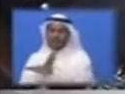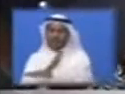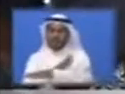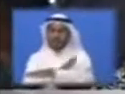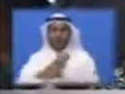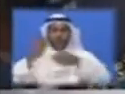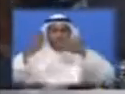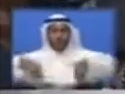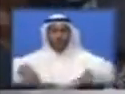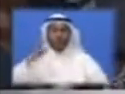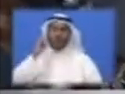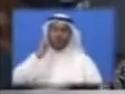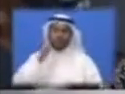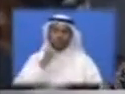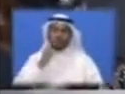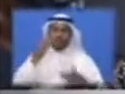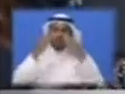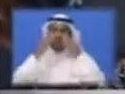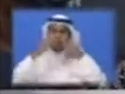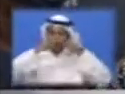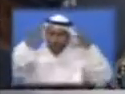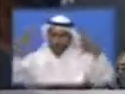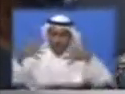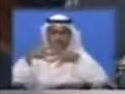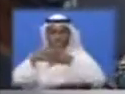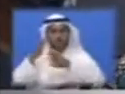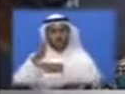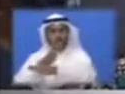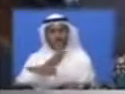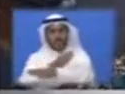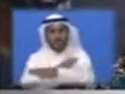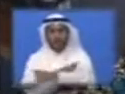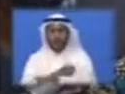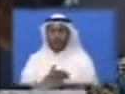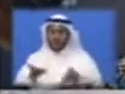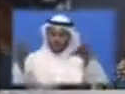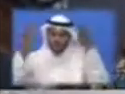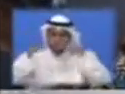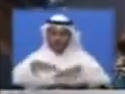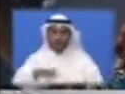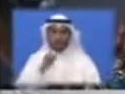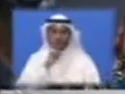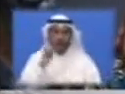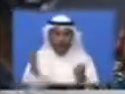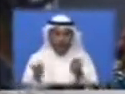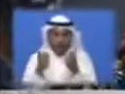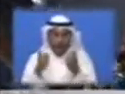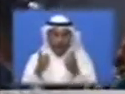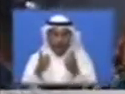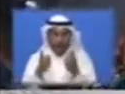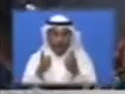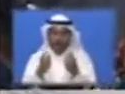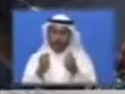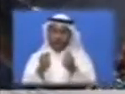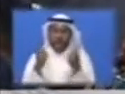وفي تربية أولادها، وطبعا هي أكيد تتعب أكثر من الأمهات العاديين لأن أبنائها المعاقين أكيد